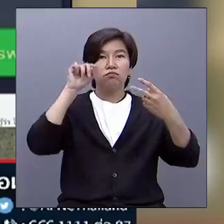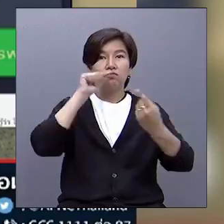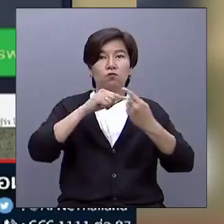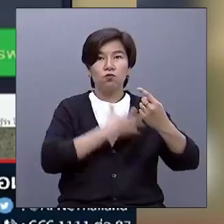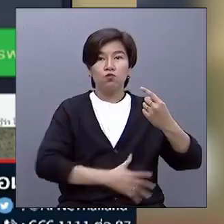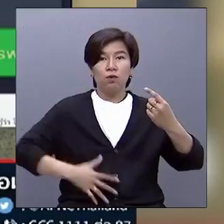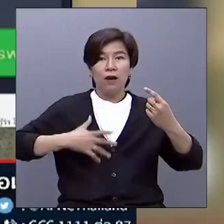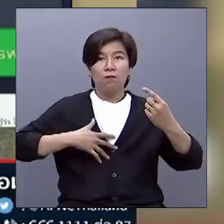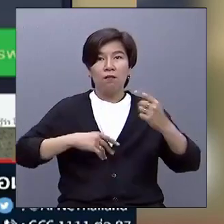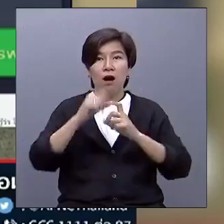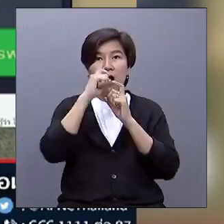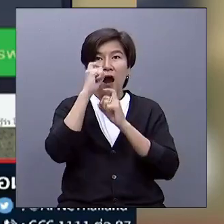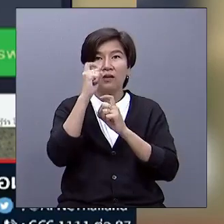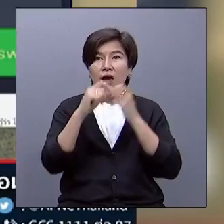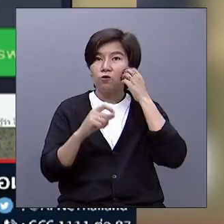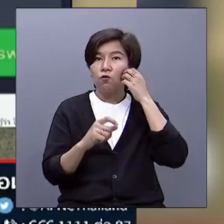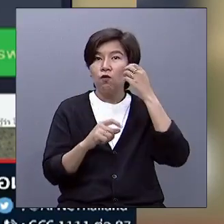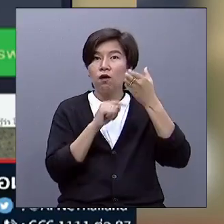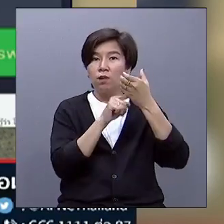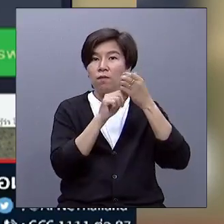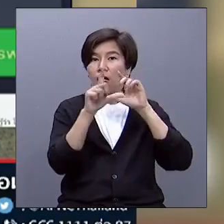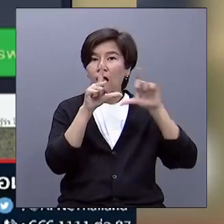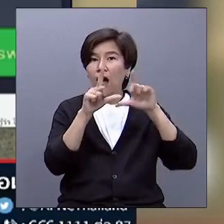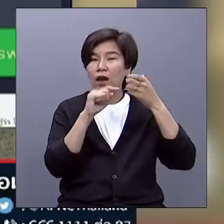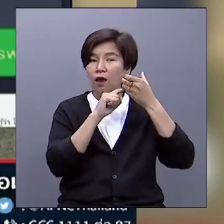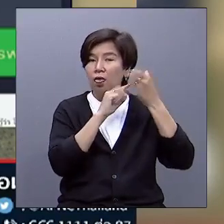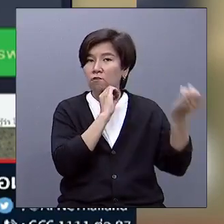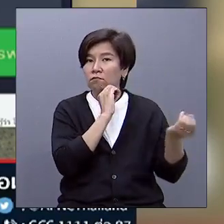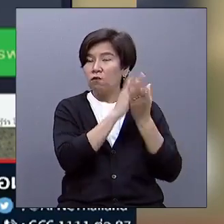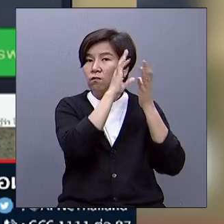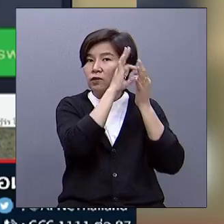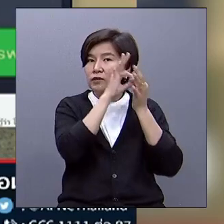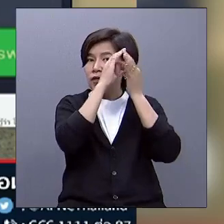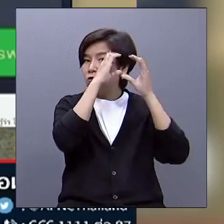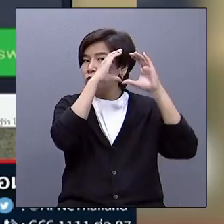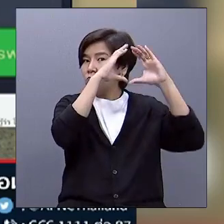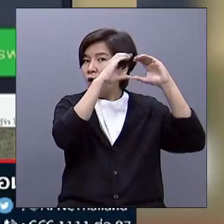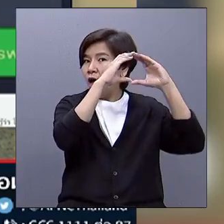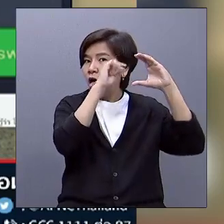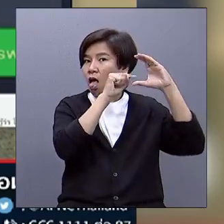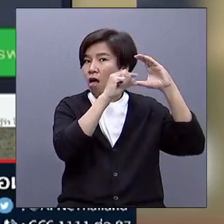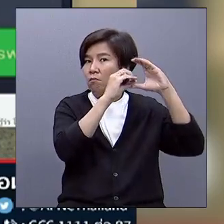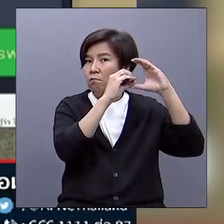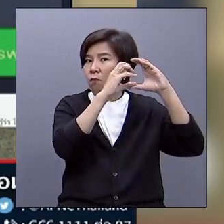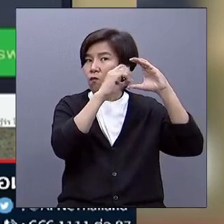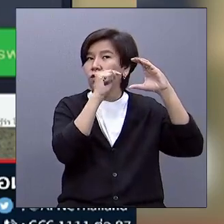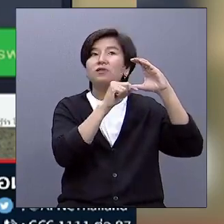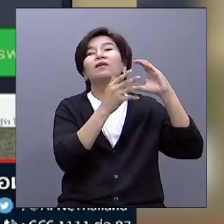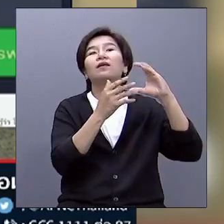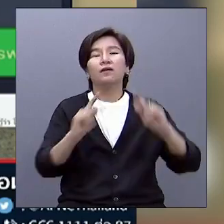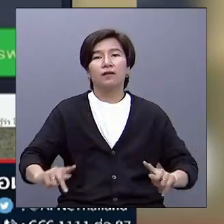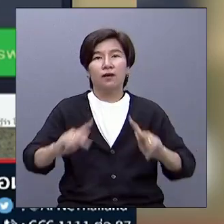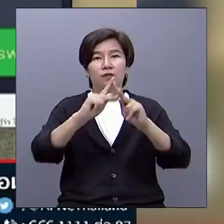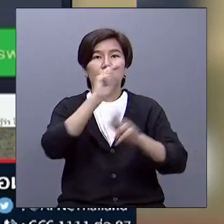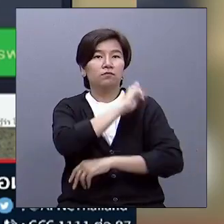เกี่ยวกับอันตรายการโทรทางไลน์เสี่ยงเป็นเนื้องอกในสมองค่ะประเด็นนี้ทางสถาบันประสาทวิทยากรมการแพทย์กระทรวง